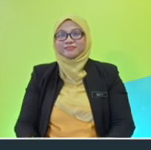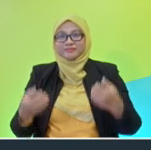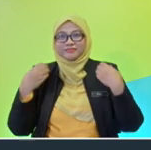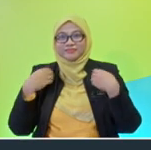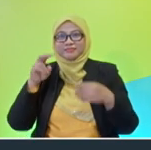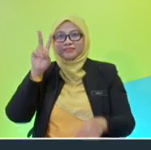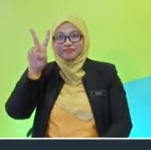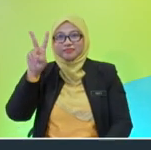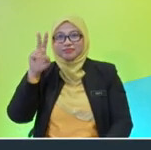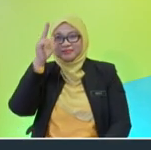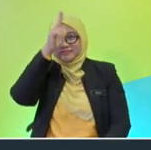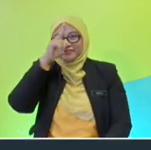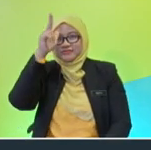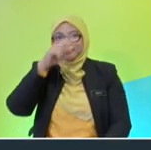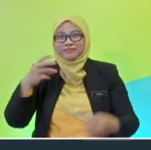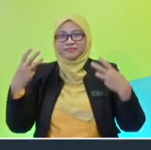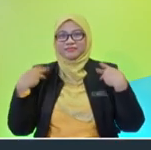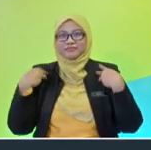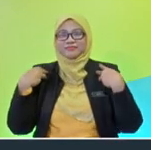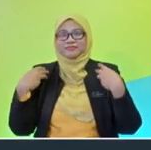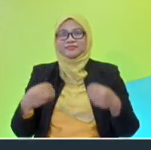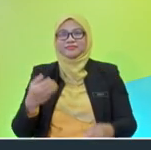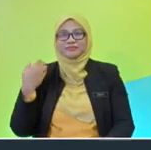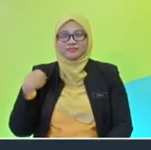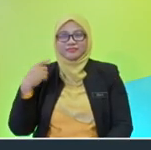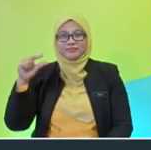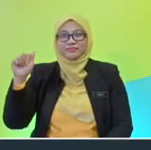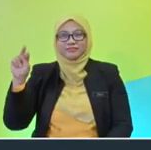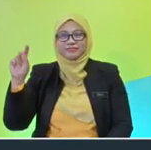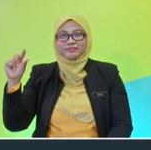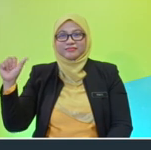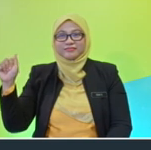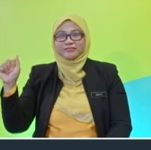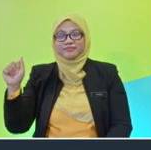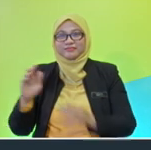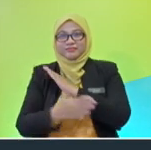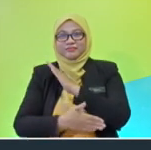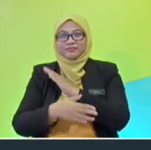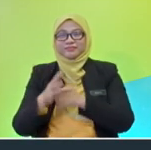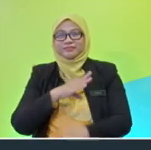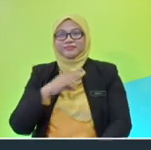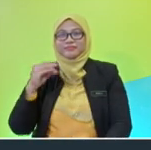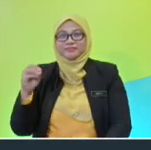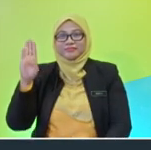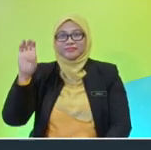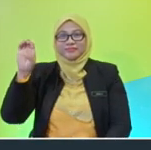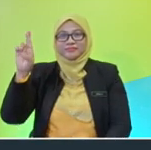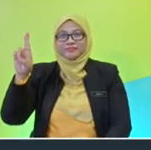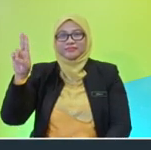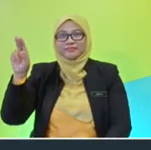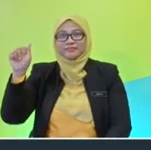dua kerajaan yang wujud di negara sebenarnya kita di kerajaan Gangga negara dan juga kita ada kerajaan baru